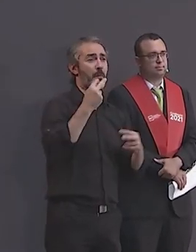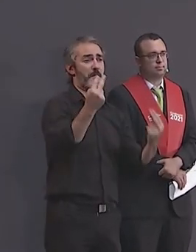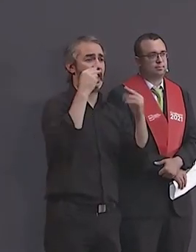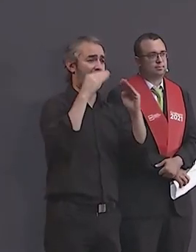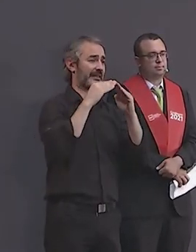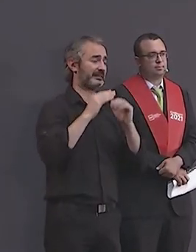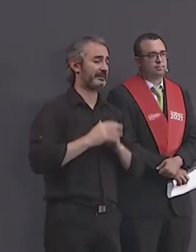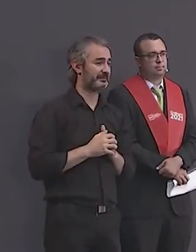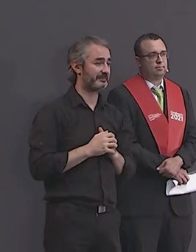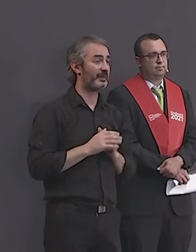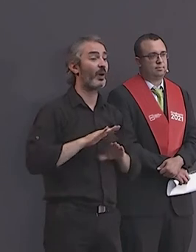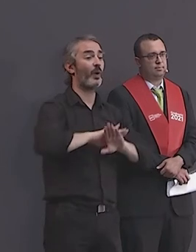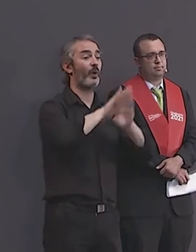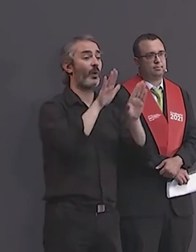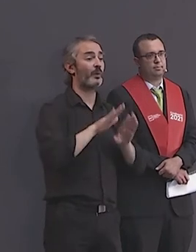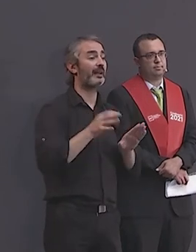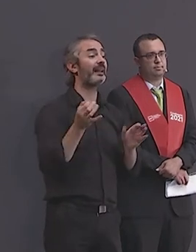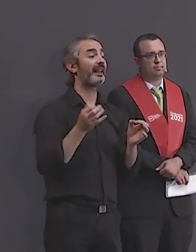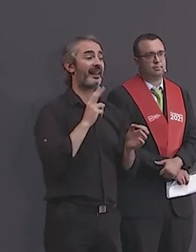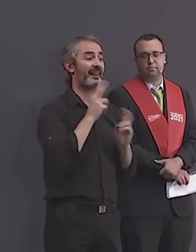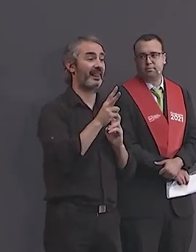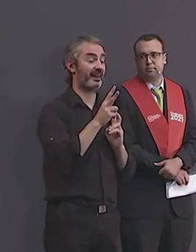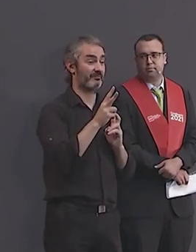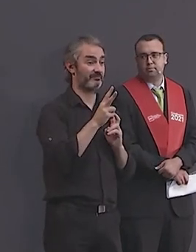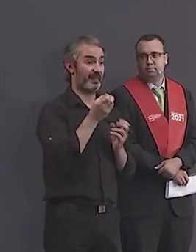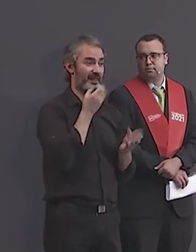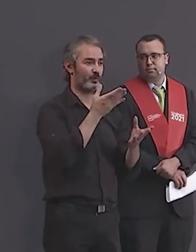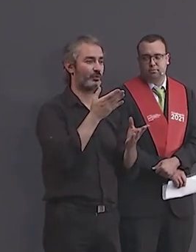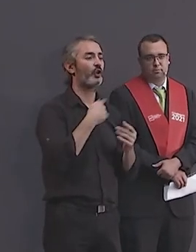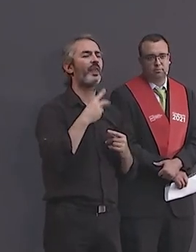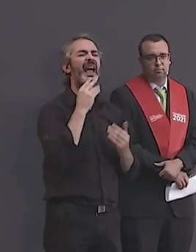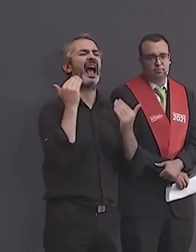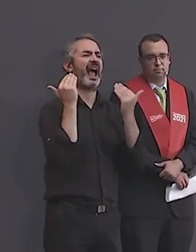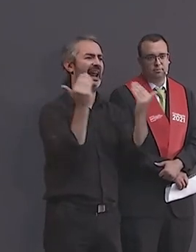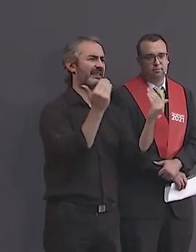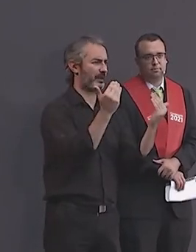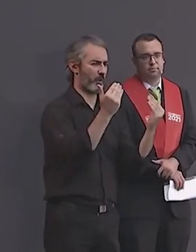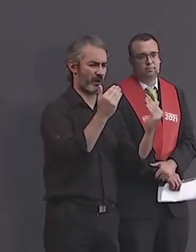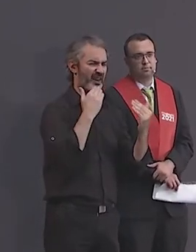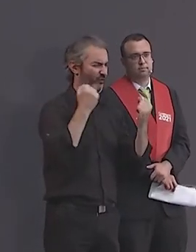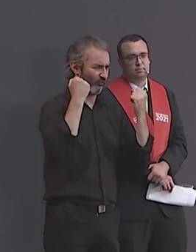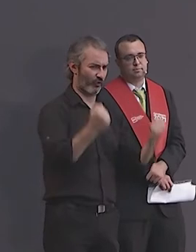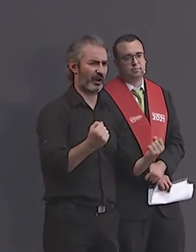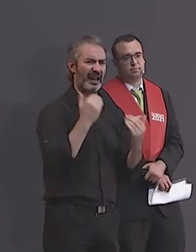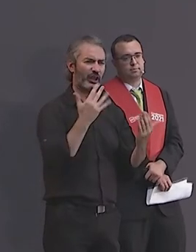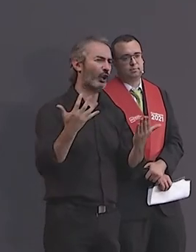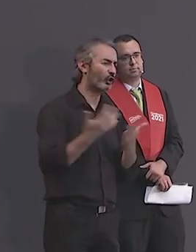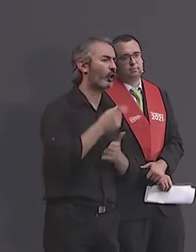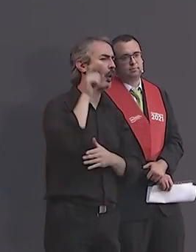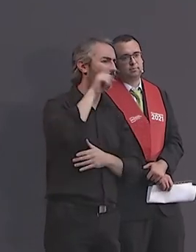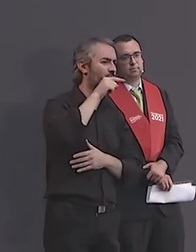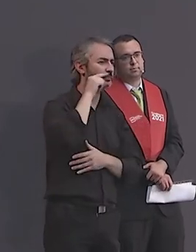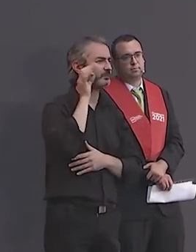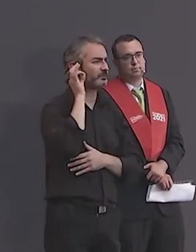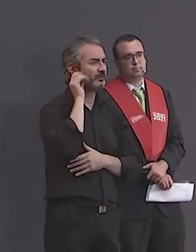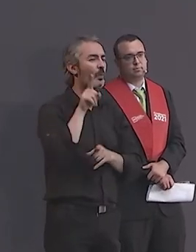casa. Finalment, no volem finalitzar aquest discurs sense donar les gràcies en majúscula a tots els professors i professores